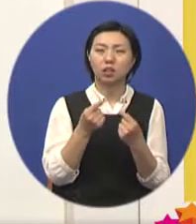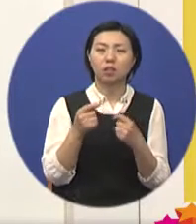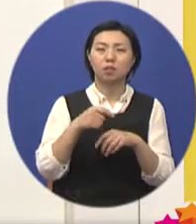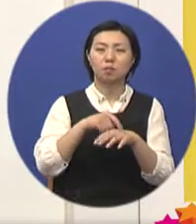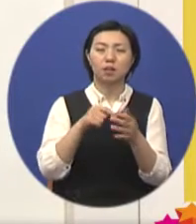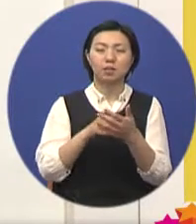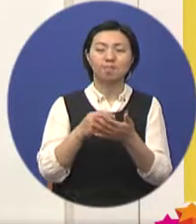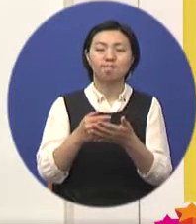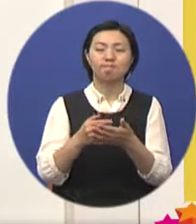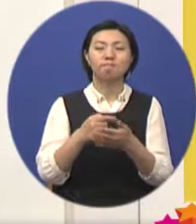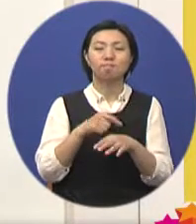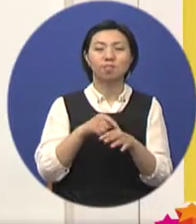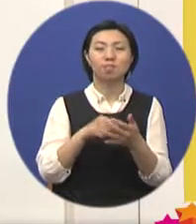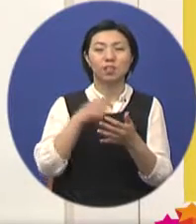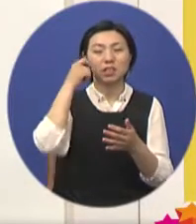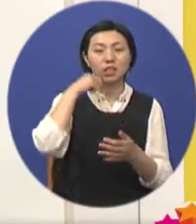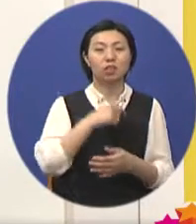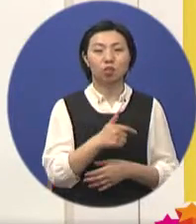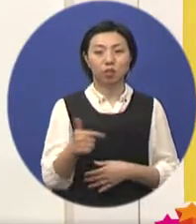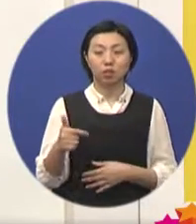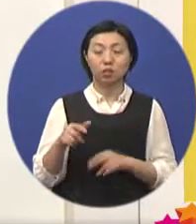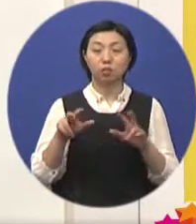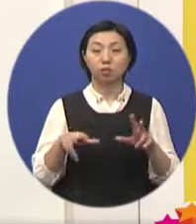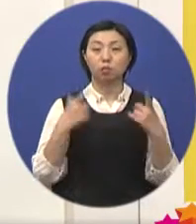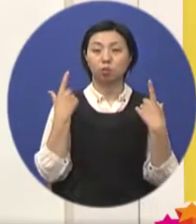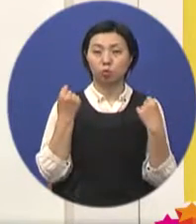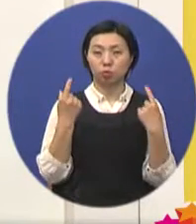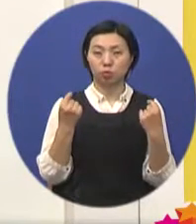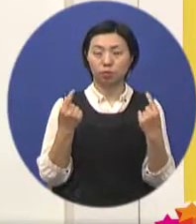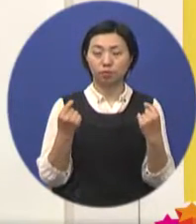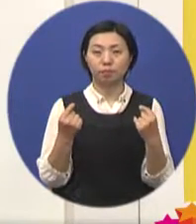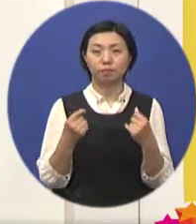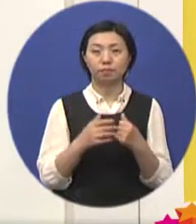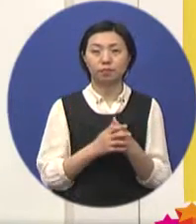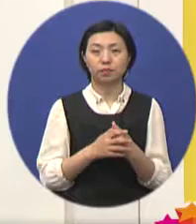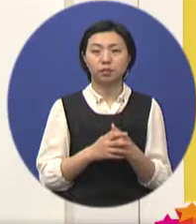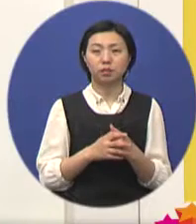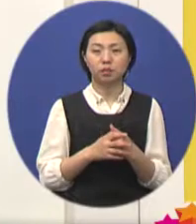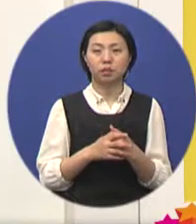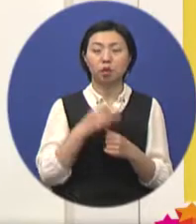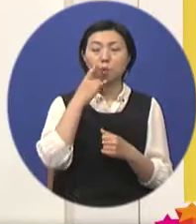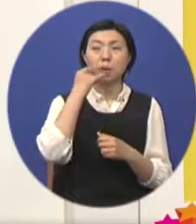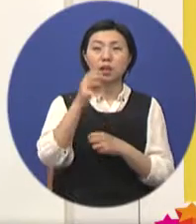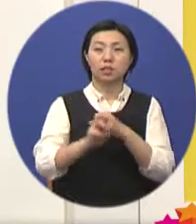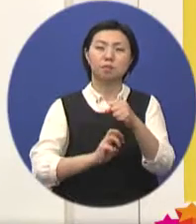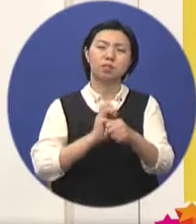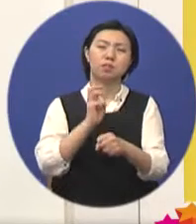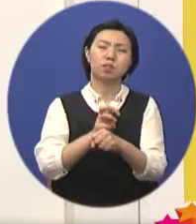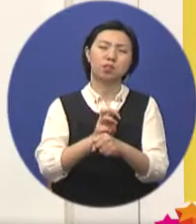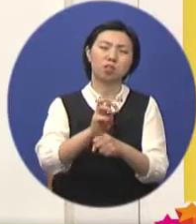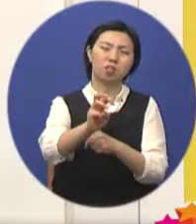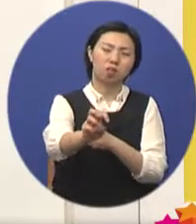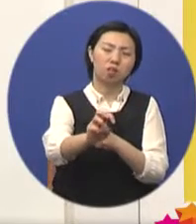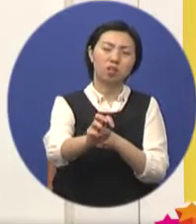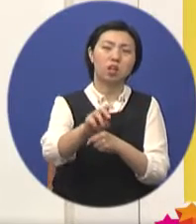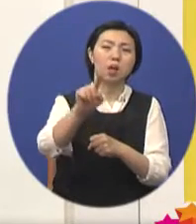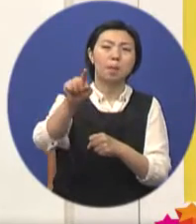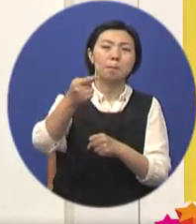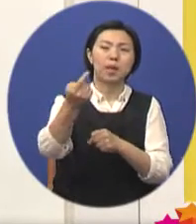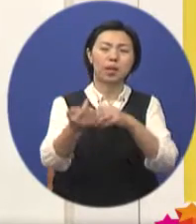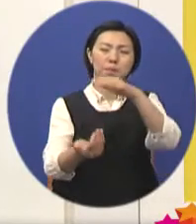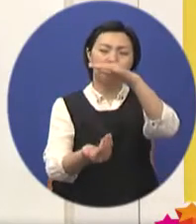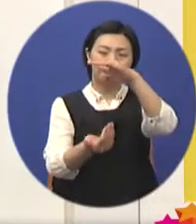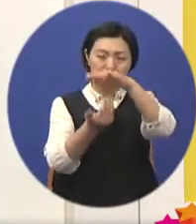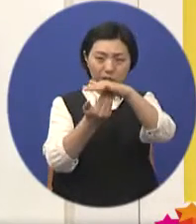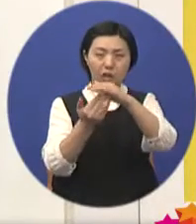그러셨군요. 아이, 감사합니다. 네. 지금도 마찬가지예요. 어머님이 네. 한 30년만 더 사셨으면 100살만 제가, 사셨어도 예,